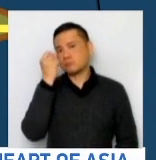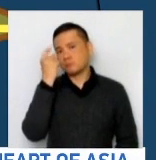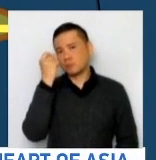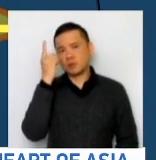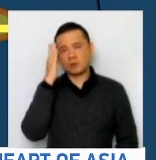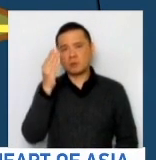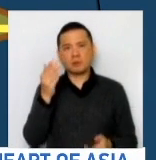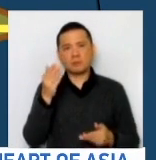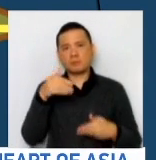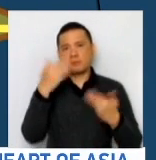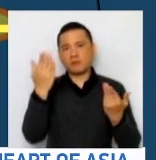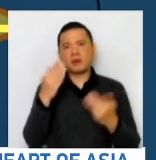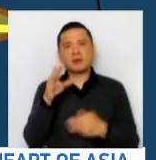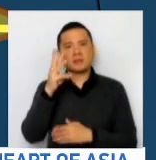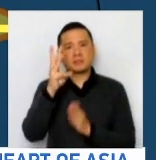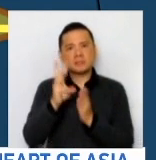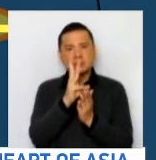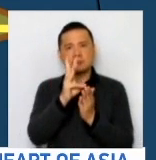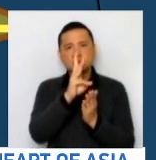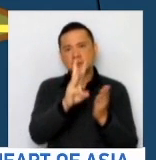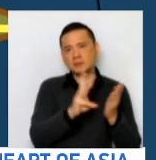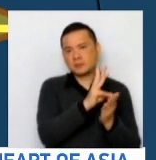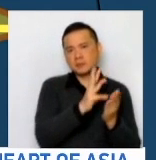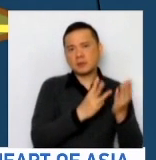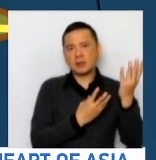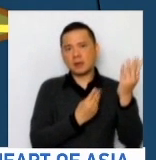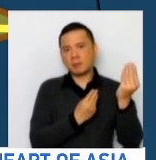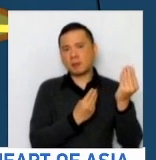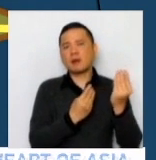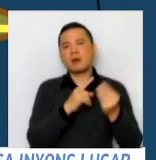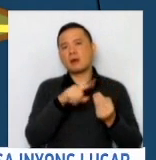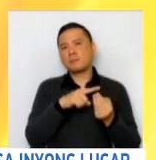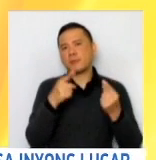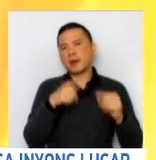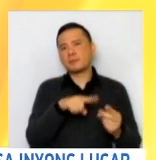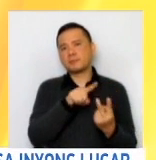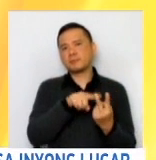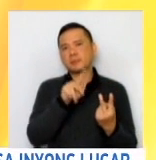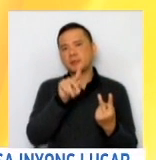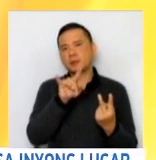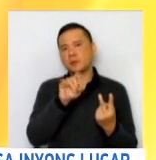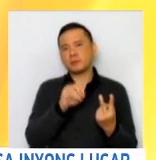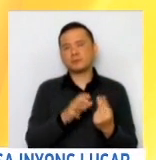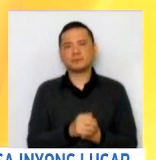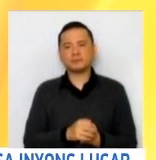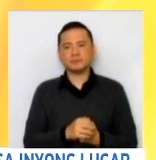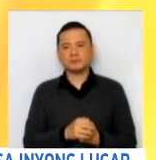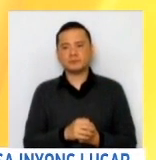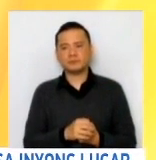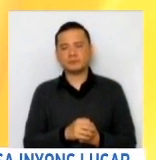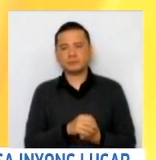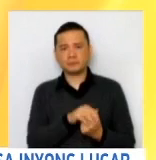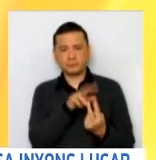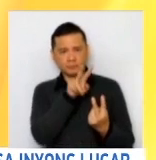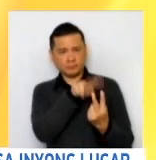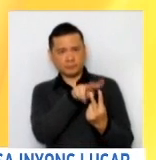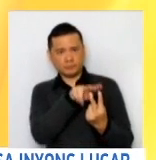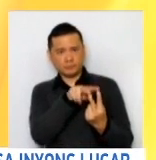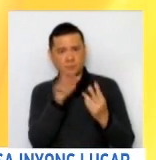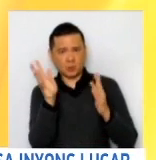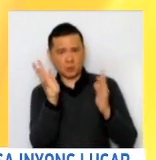6-hourly update naman tungkol dito sa bagyong si Kiko. Oo. Ano ba epekto ng dalawang bagyong nasa par? Meron bang ano yan? Ika nga